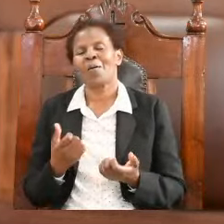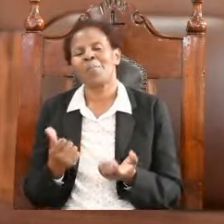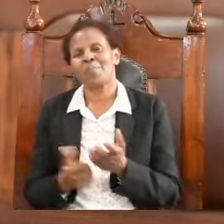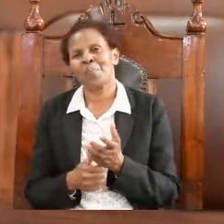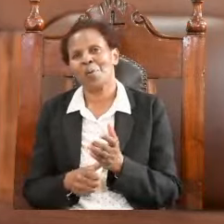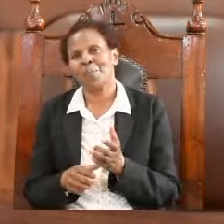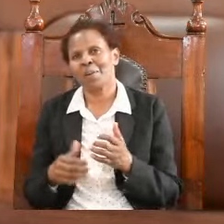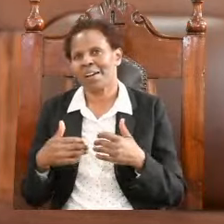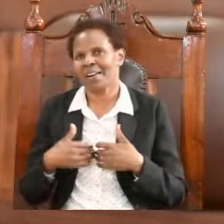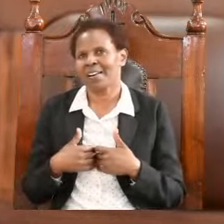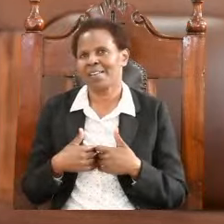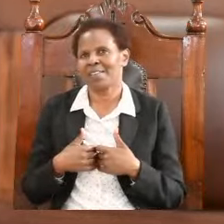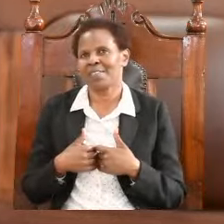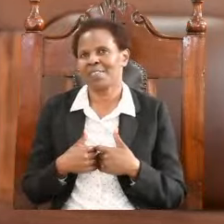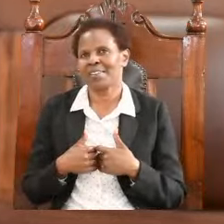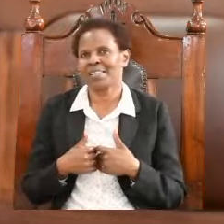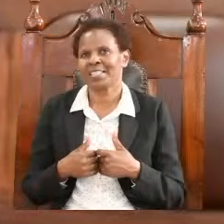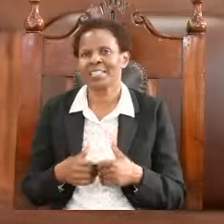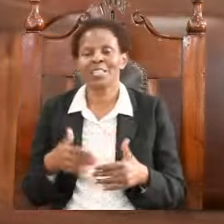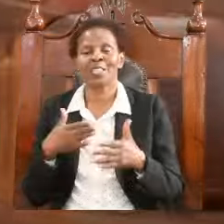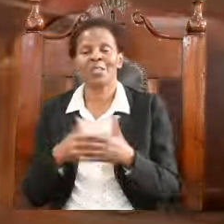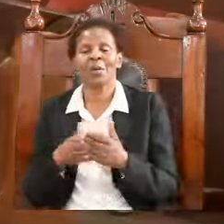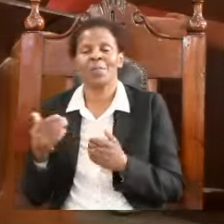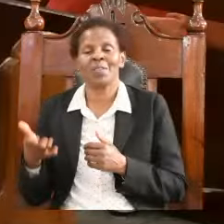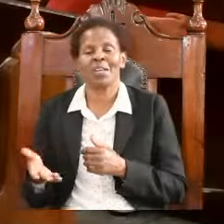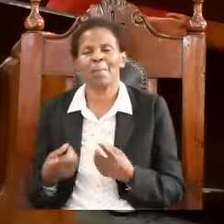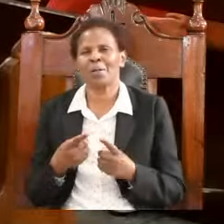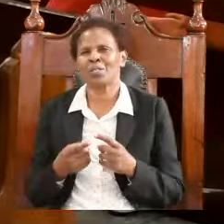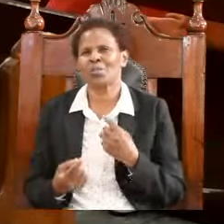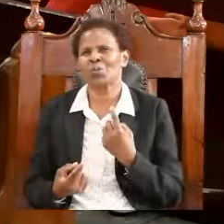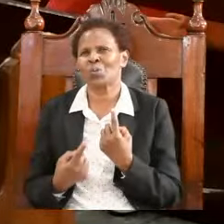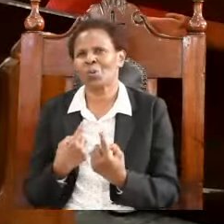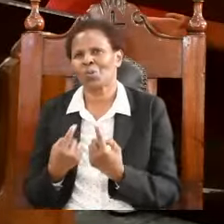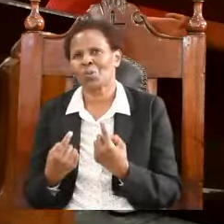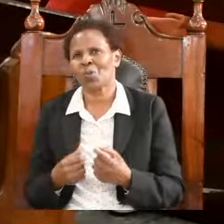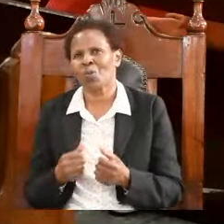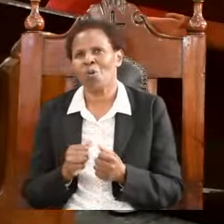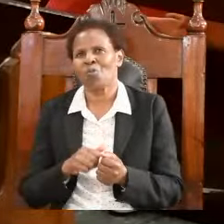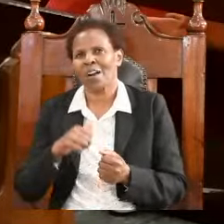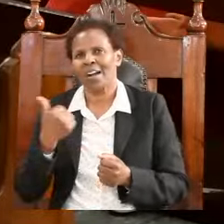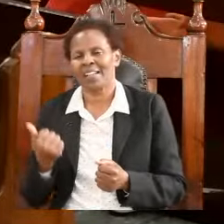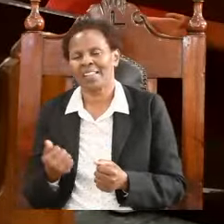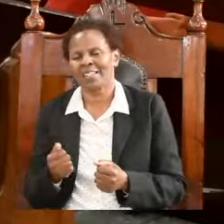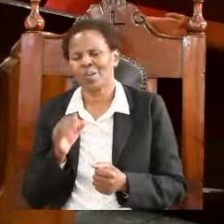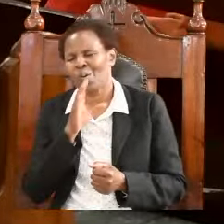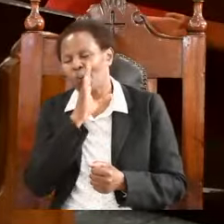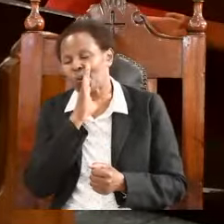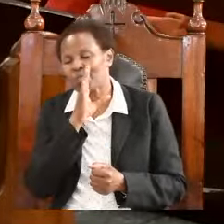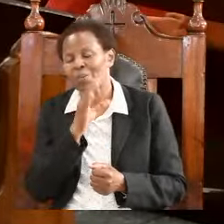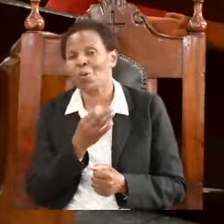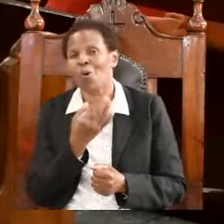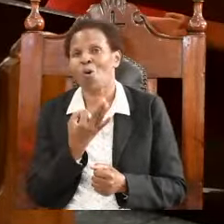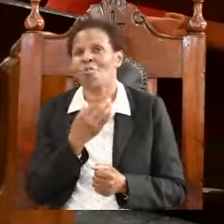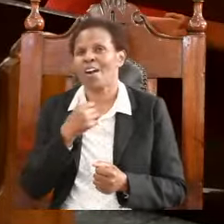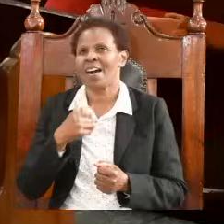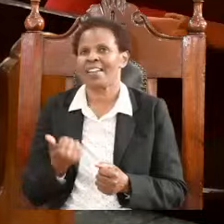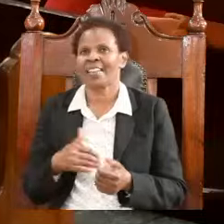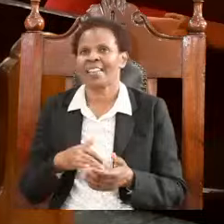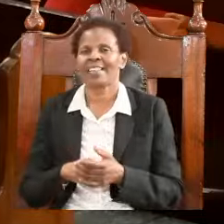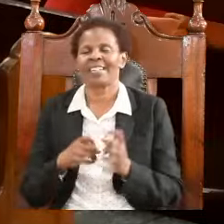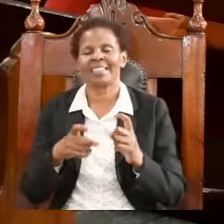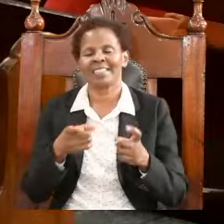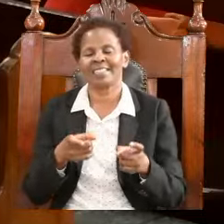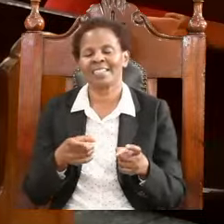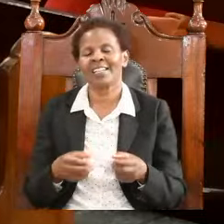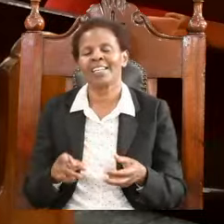to kumuteithia uhoro ucio ugathirira hau no ni mwari uhoro wa mundu macio ni mehia ngai agatwira na macio twagiriirwo ni